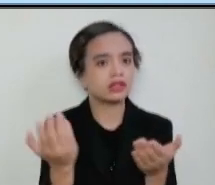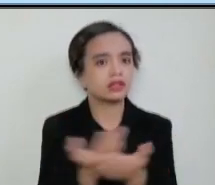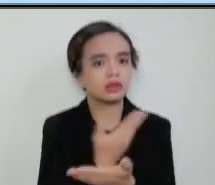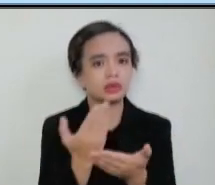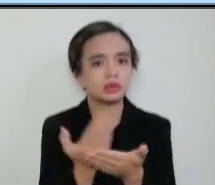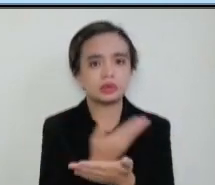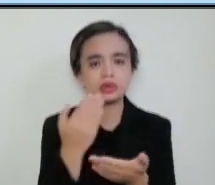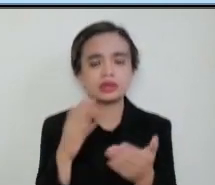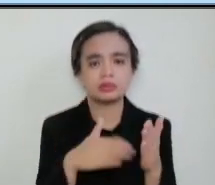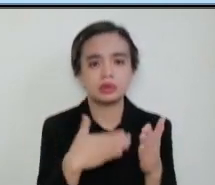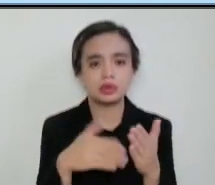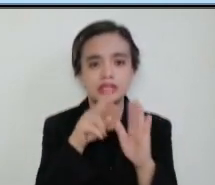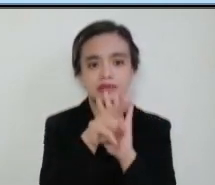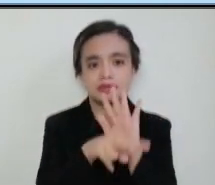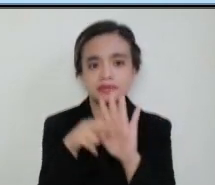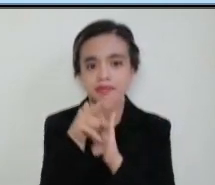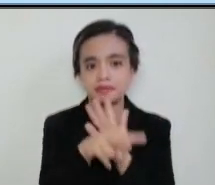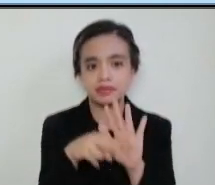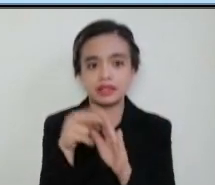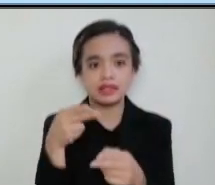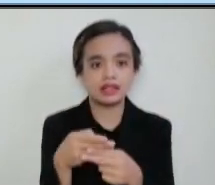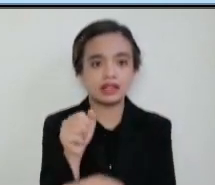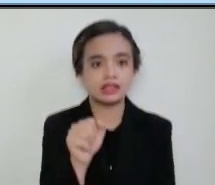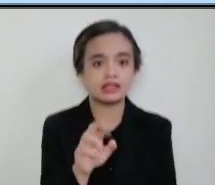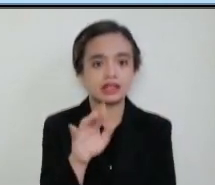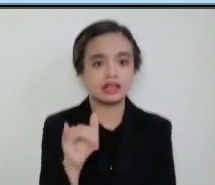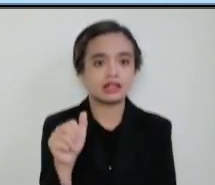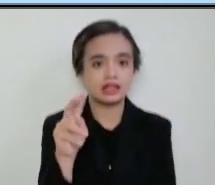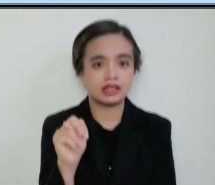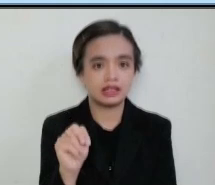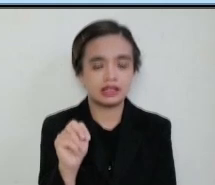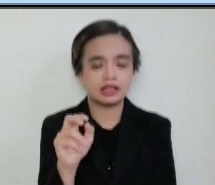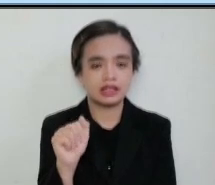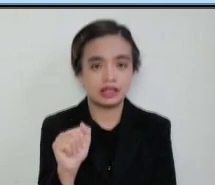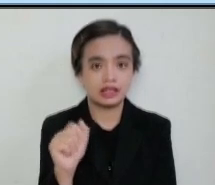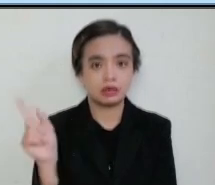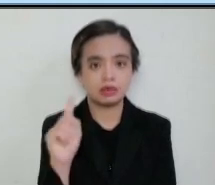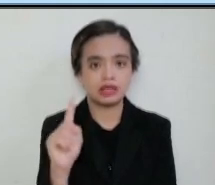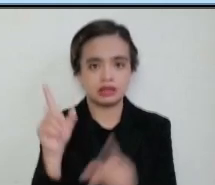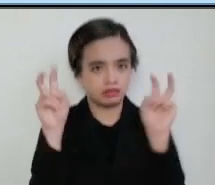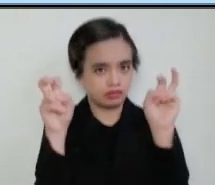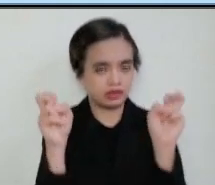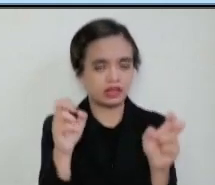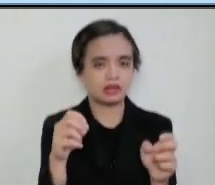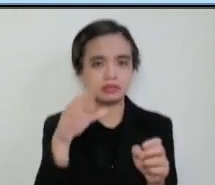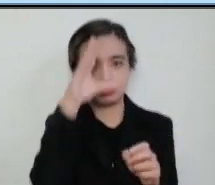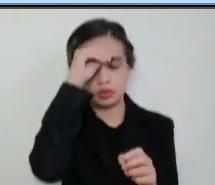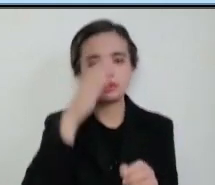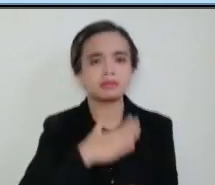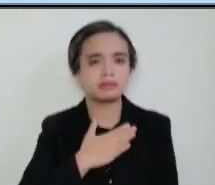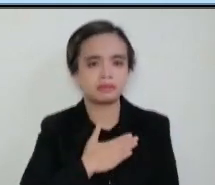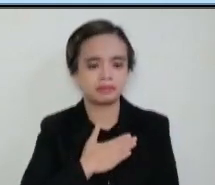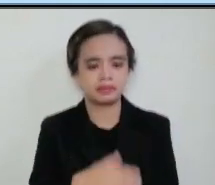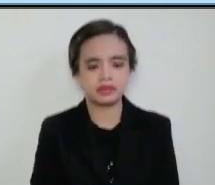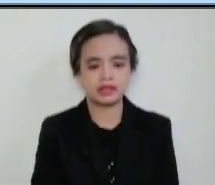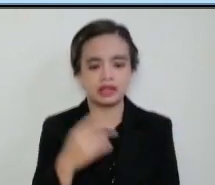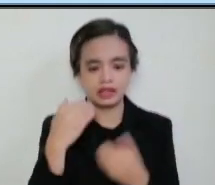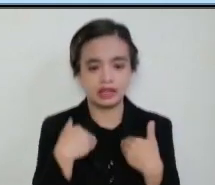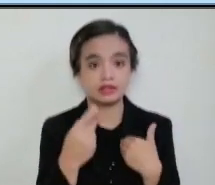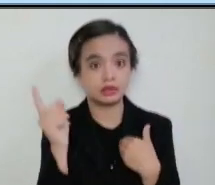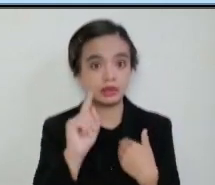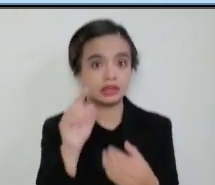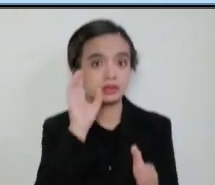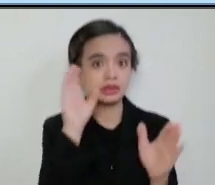actress singer na si Ariana na The Boy Is Mine. Sa IG post aktor, makikita ang behind the scene photos niya with Ariana